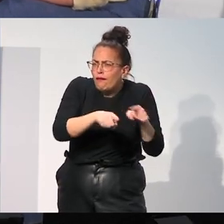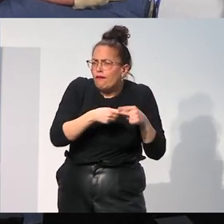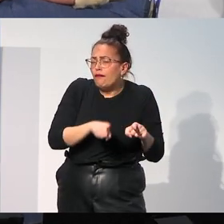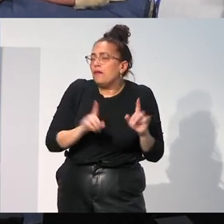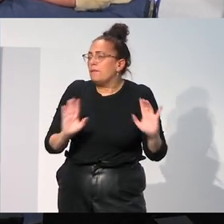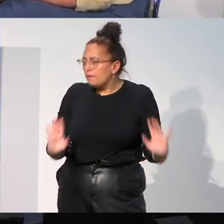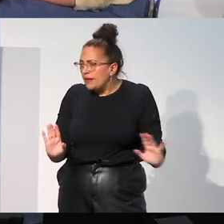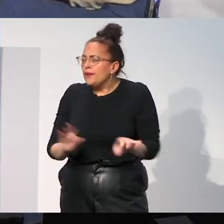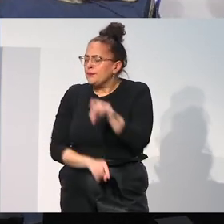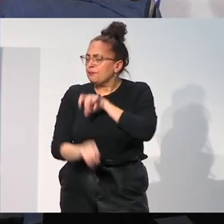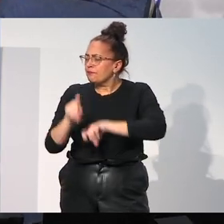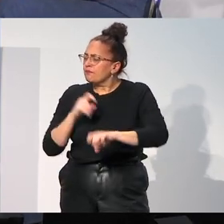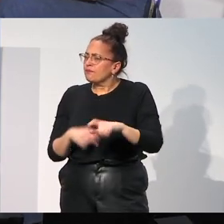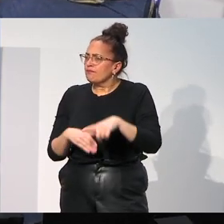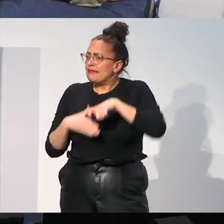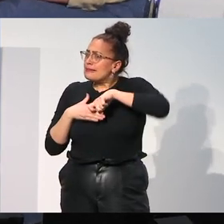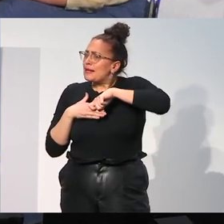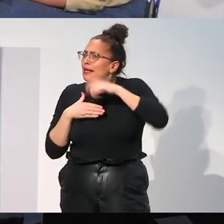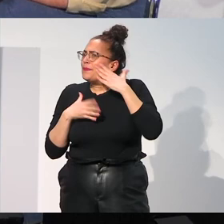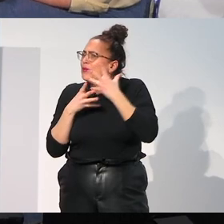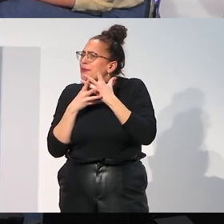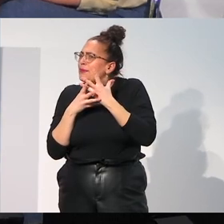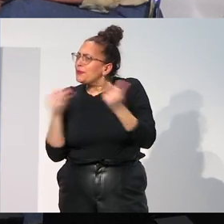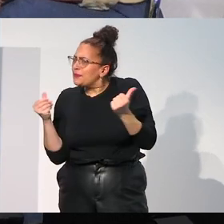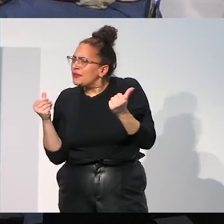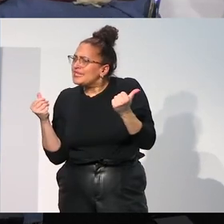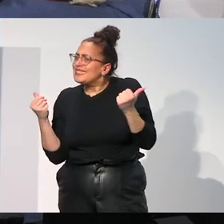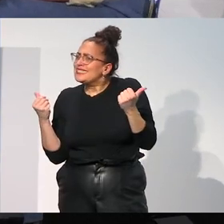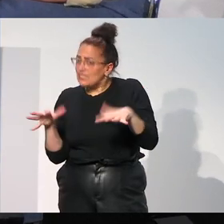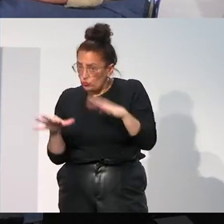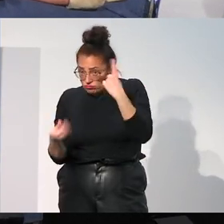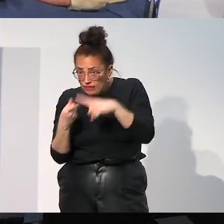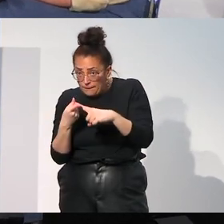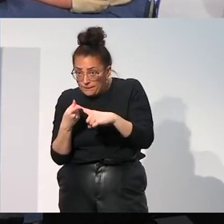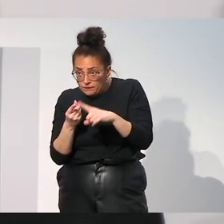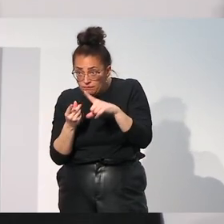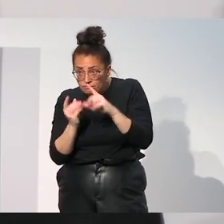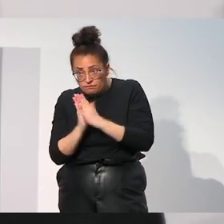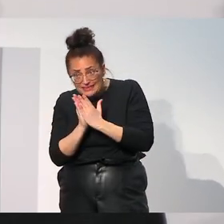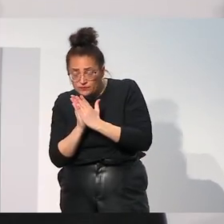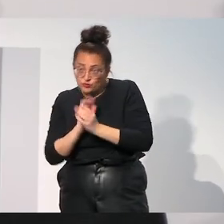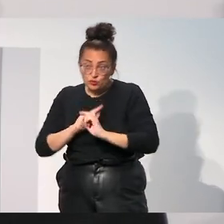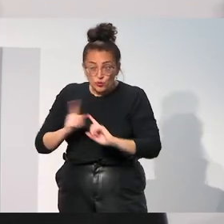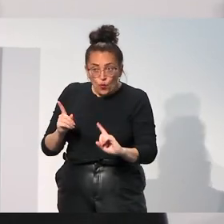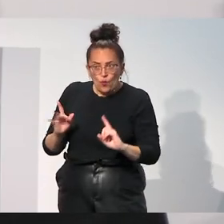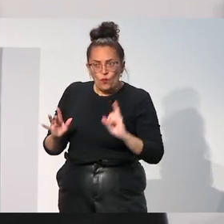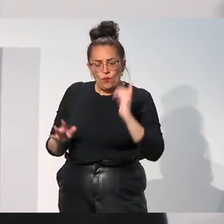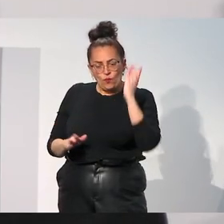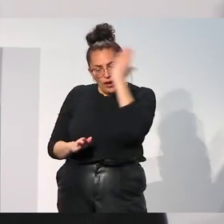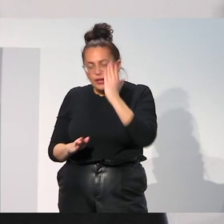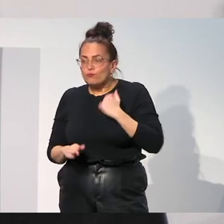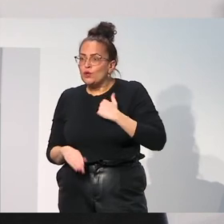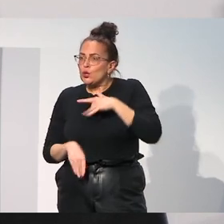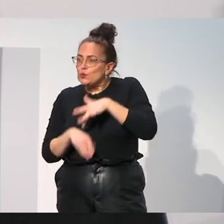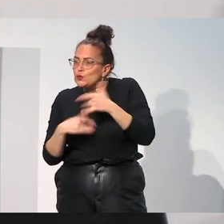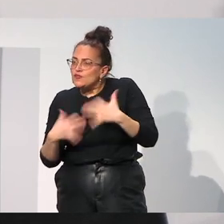ça va au-delà de ça. Là, c'est le côté plus intime, finalement, de reconnaître son animal ou celui qu'on a aimé dans